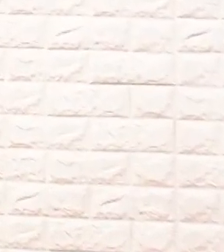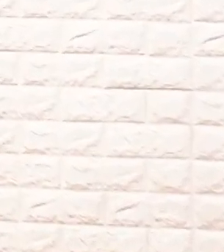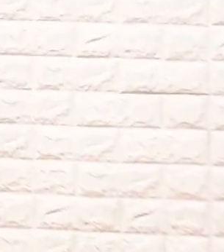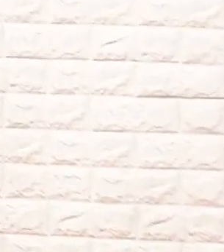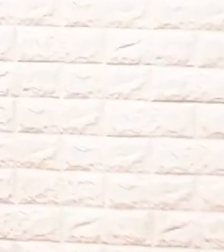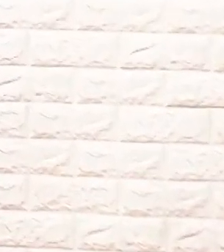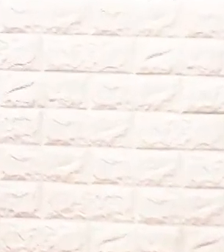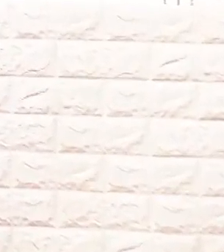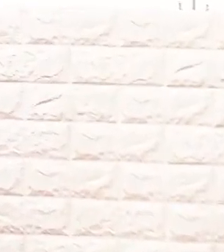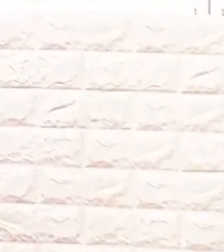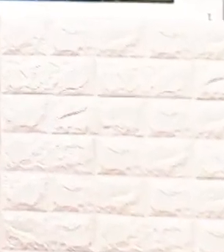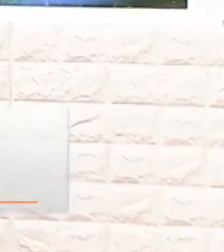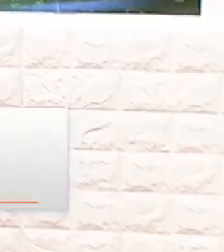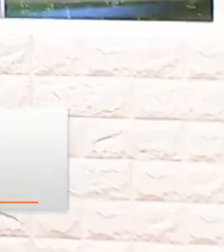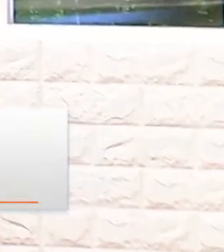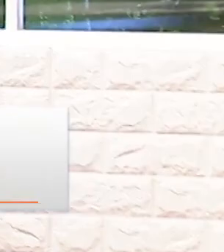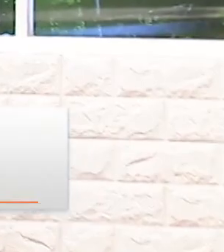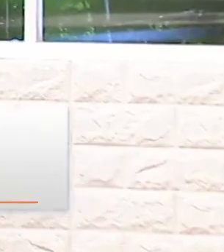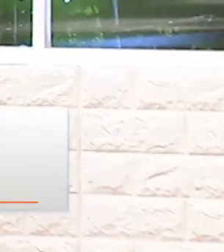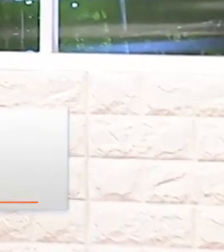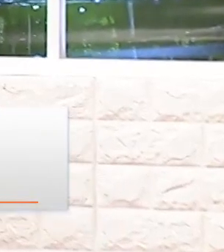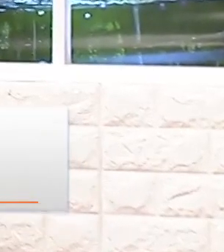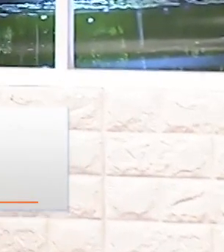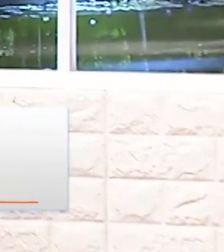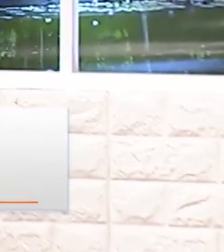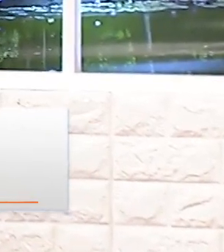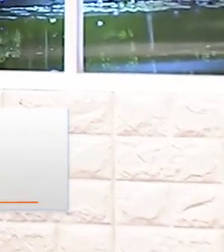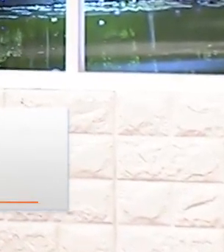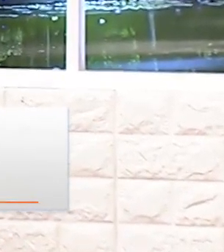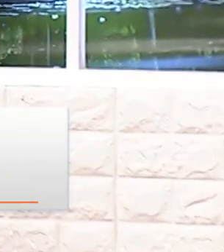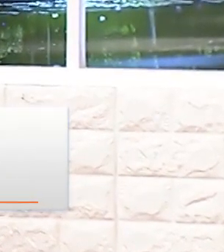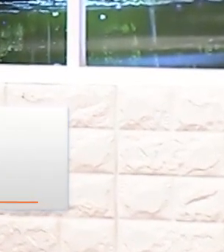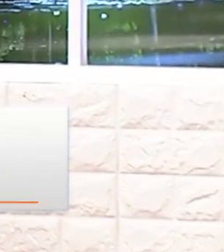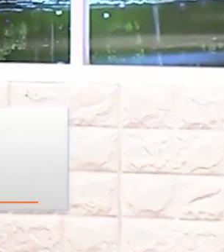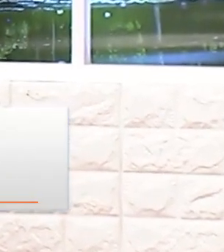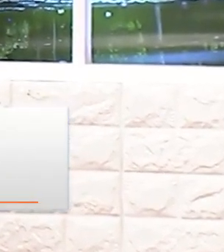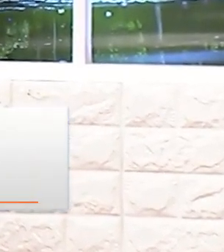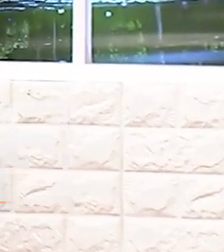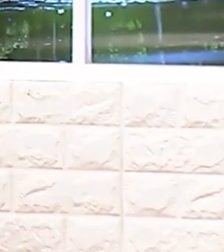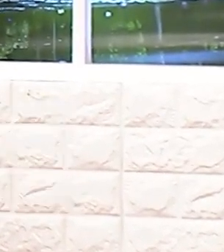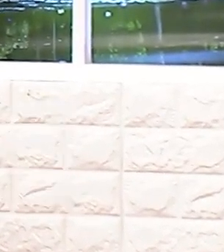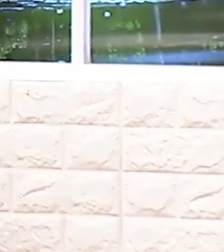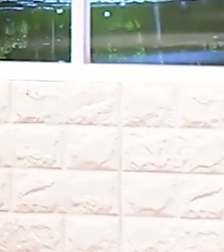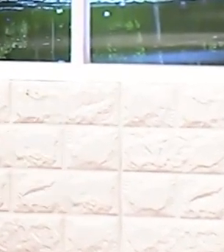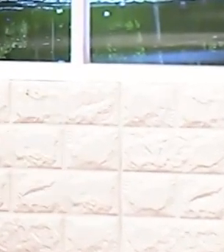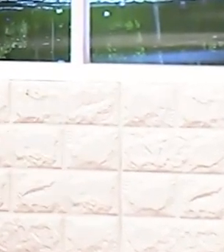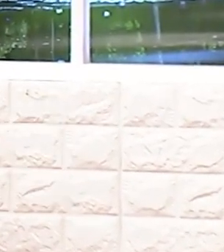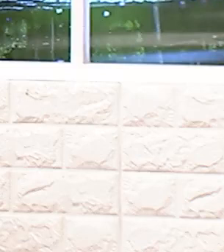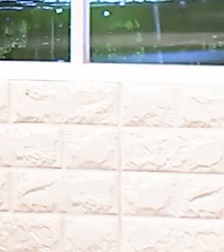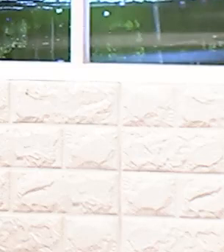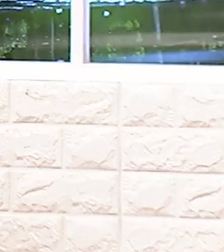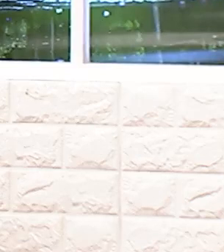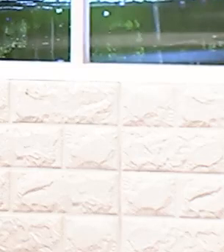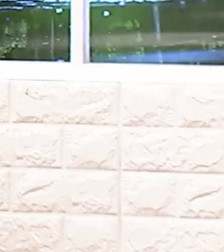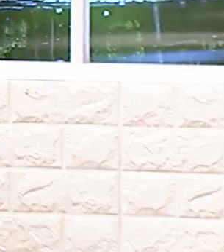สวัสดีค่ะร้องทุกลงป้ายนี้มาแล้วนะคะอยู่กับยุ้ยปิยะฉัตรกรุณานนท์ค่ะใครมีปัญหาเดือดเนื้อร้อนใจเรื่องใกล้ตัวสาธารณูปโภคมาเดี๋ยวรับความ